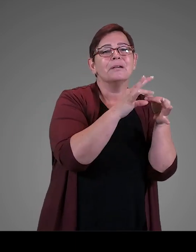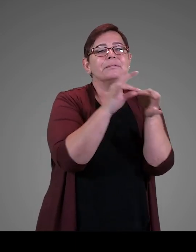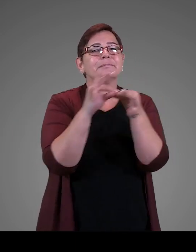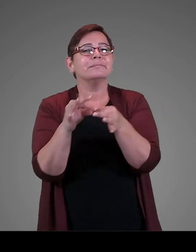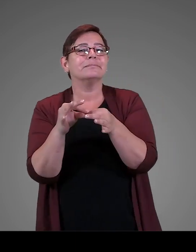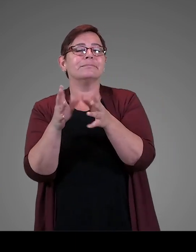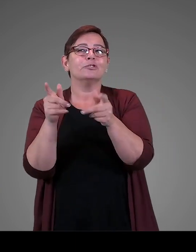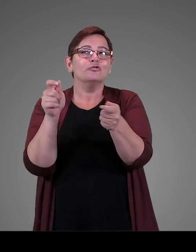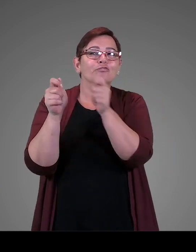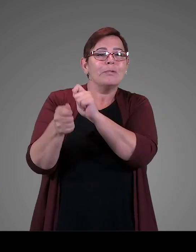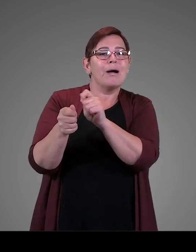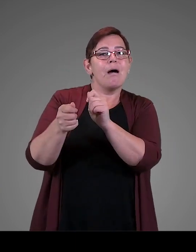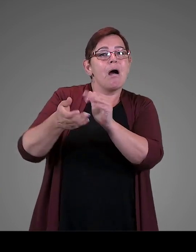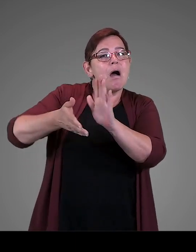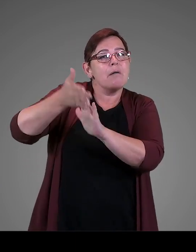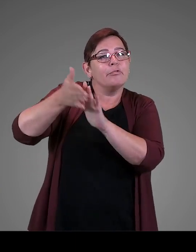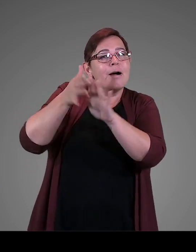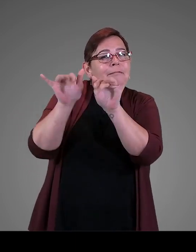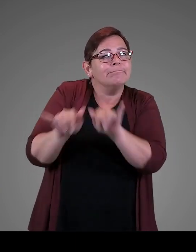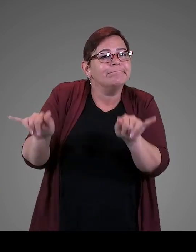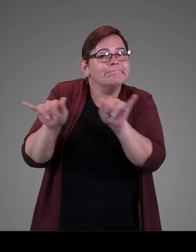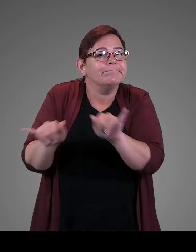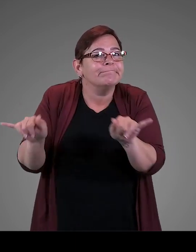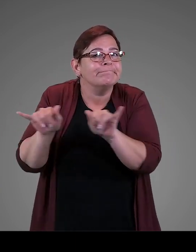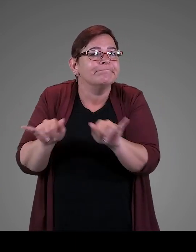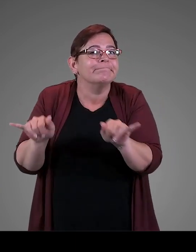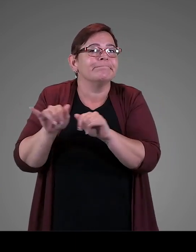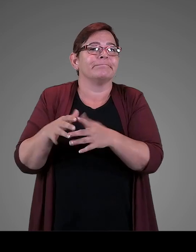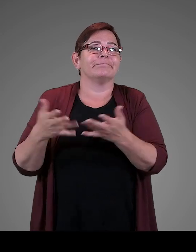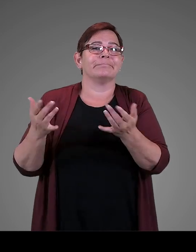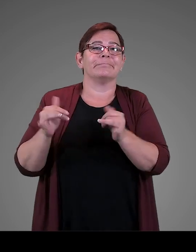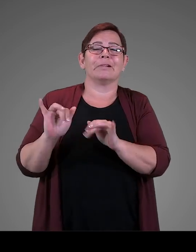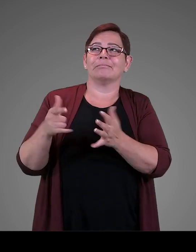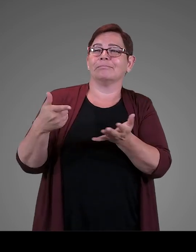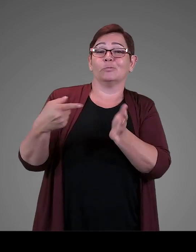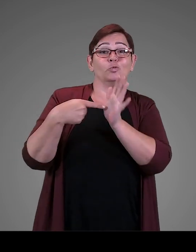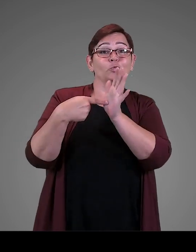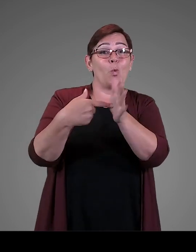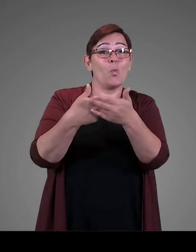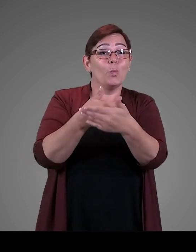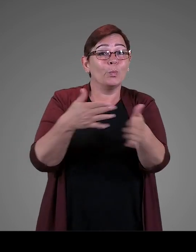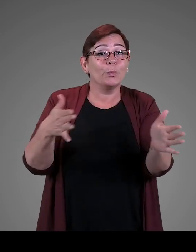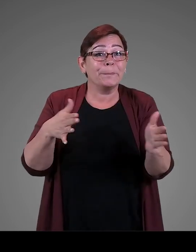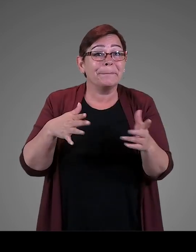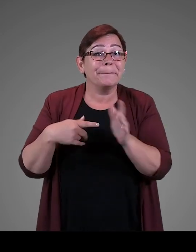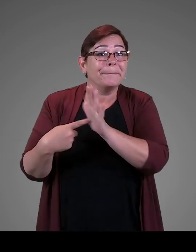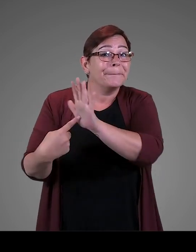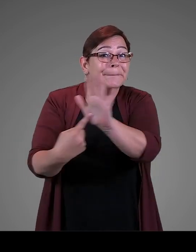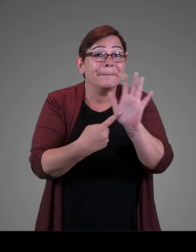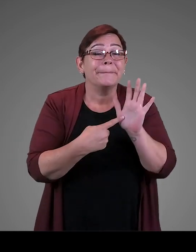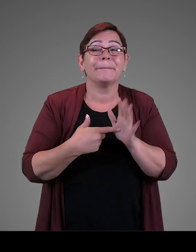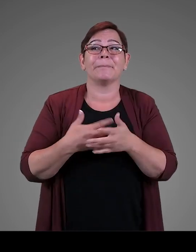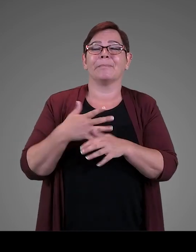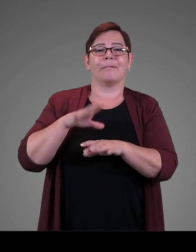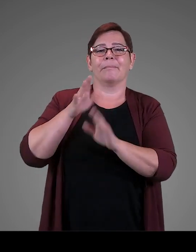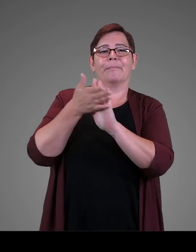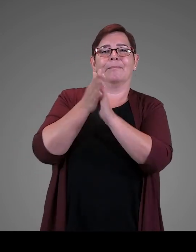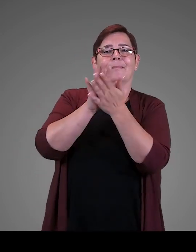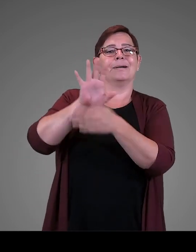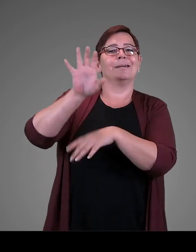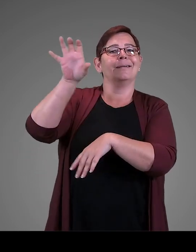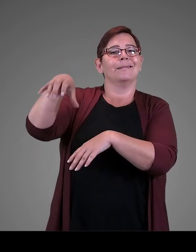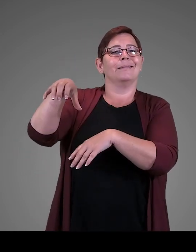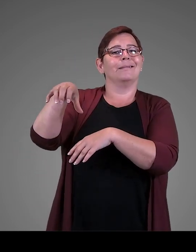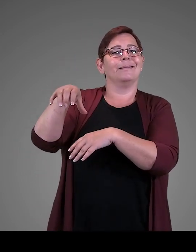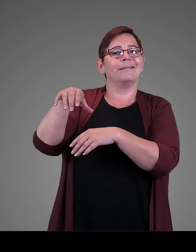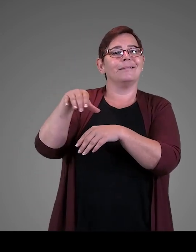de levier économique. Ça, pas tant par rapport à un changement de mode opératoire qui